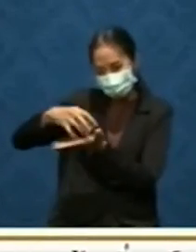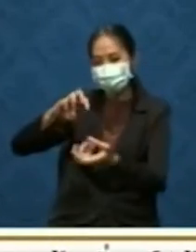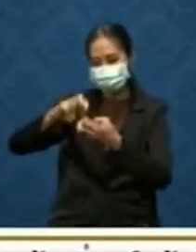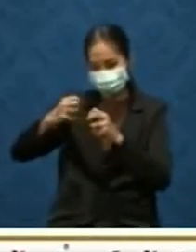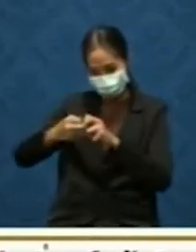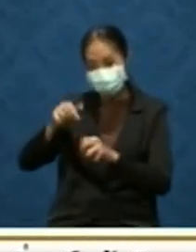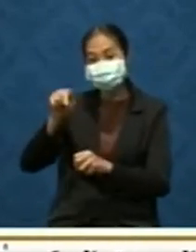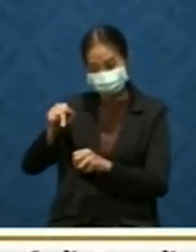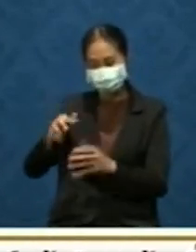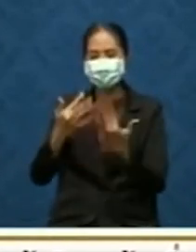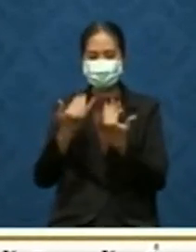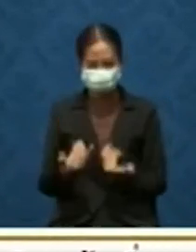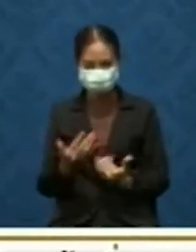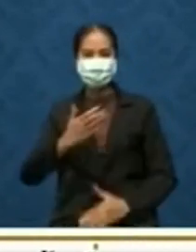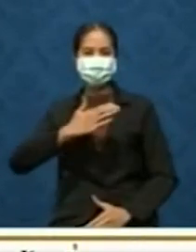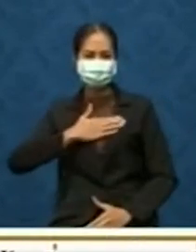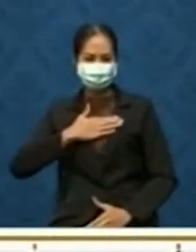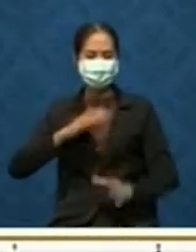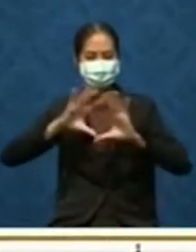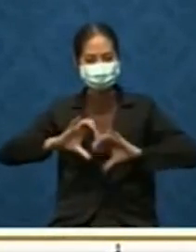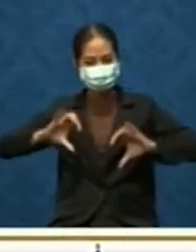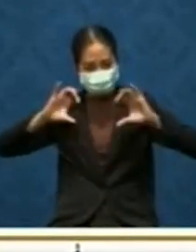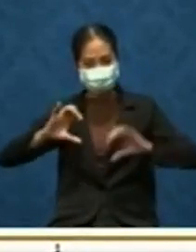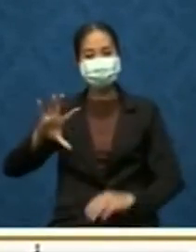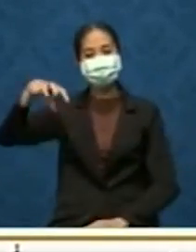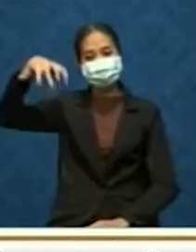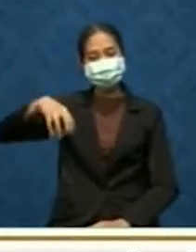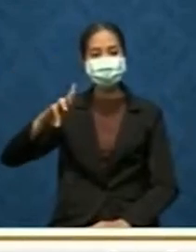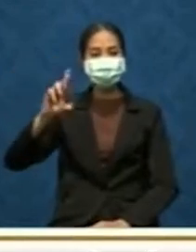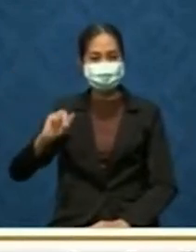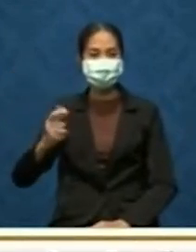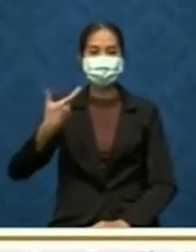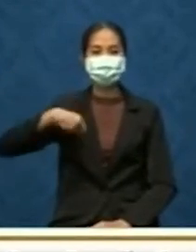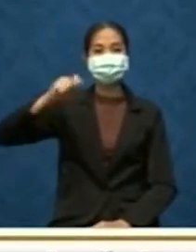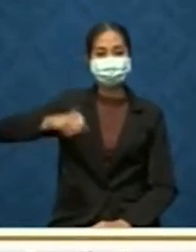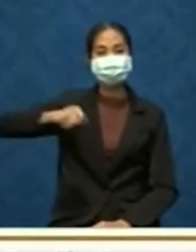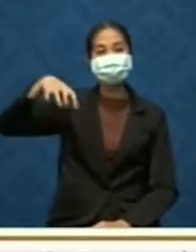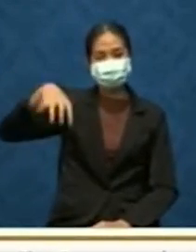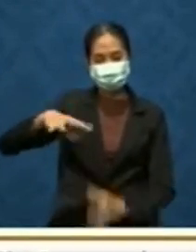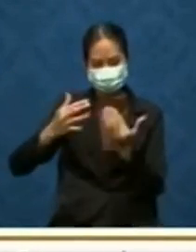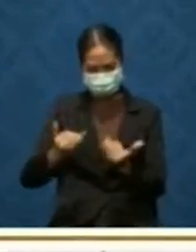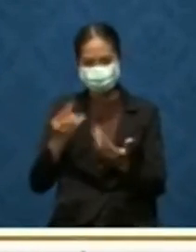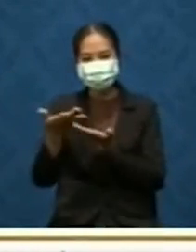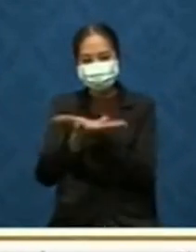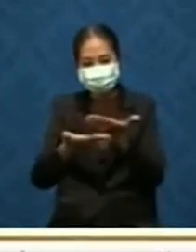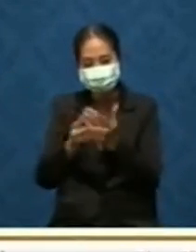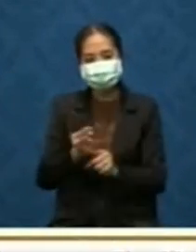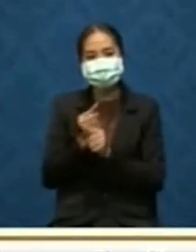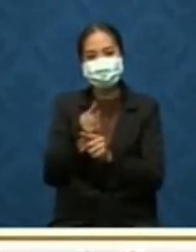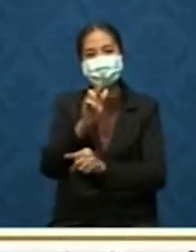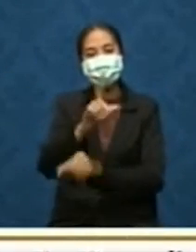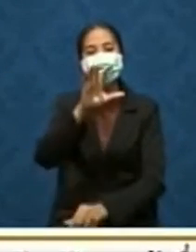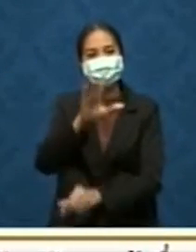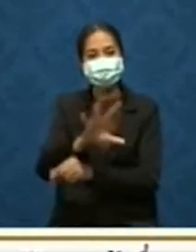สมควรครับที่รัฐบาลสภาและศาลได้ร่วมกับพิจารณาหาทางออกตามข้อบังคับที่ 50ส่วนเนื้อหาในรายละเอียดนั้นจะ